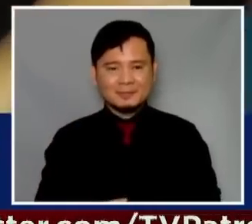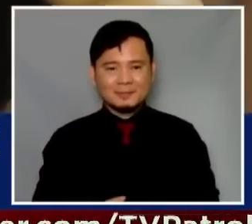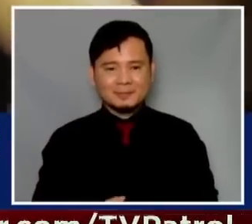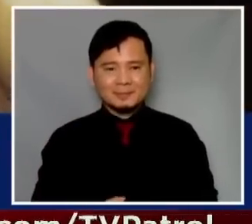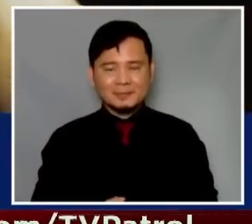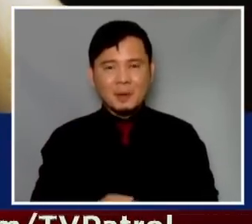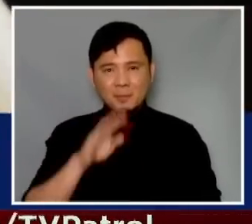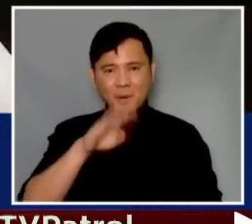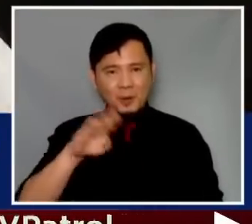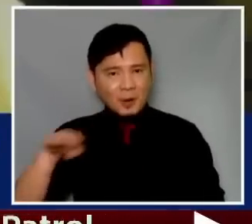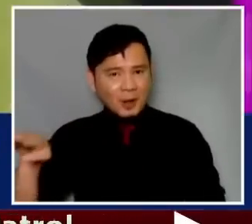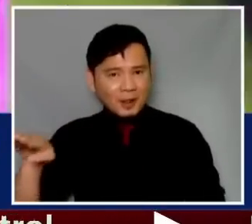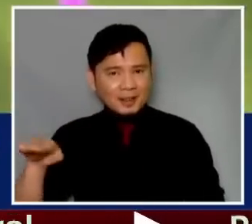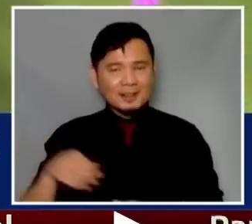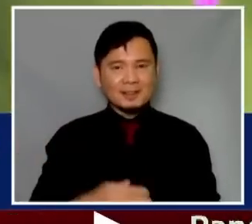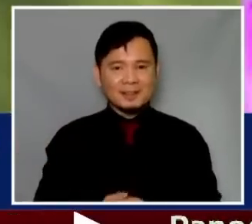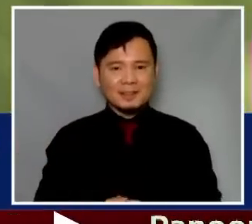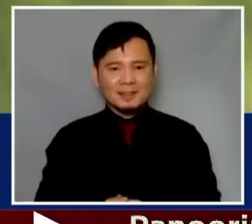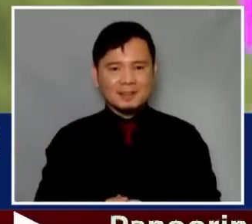Bohol,